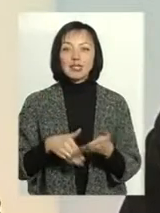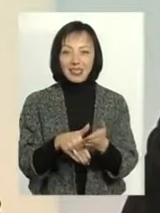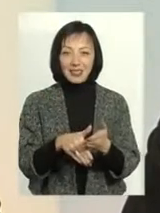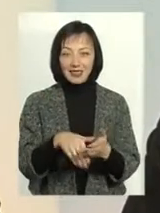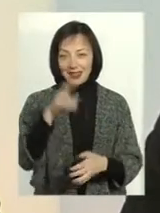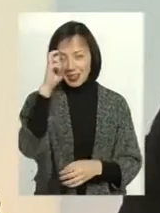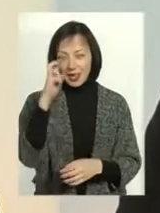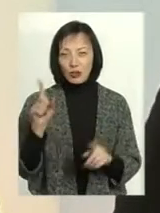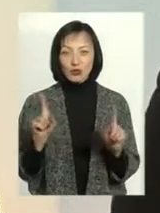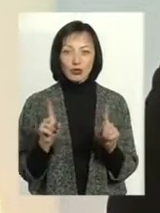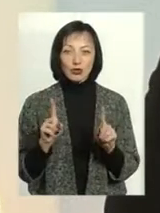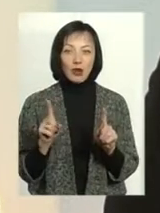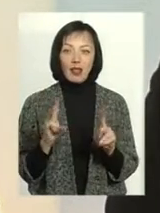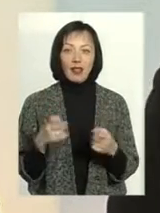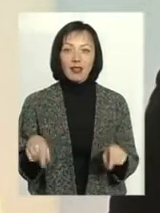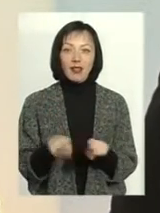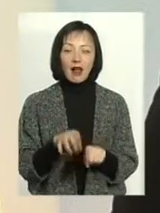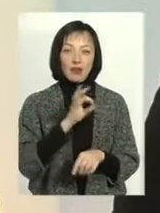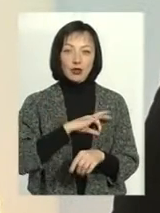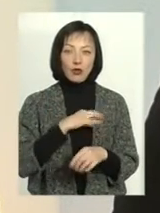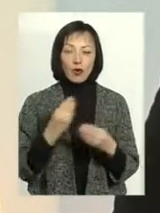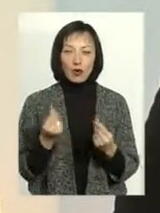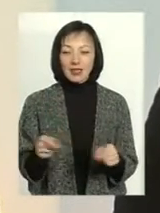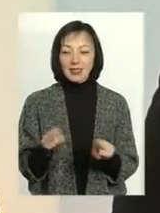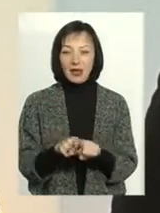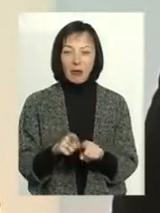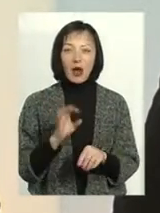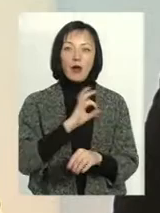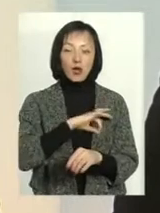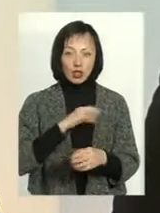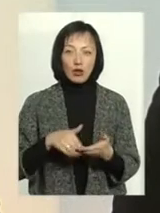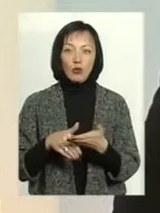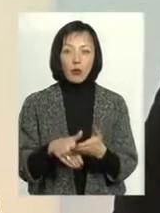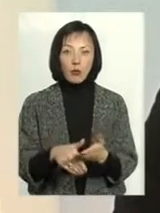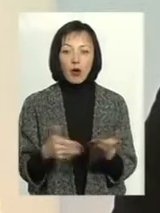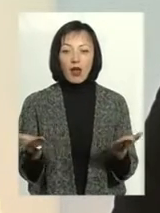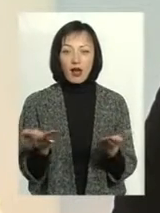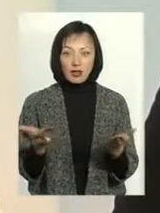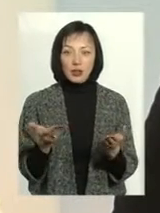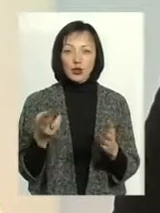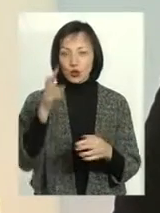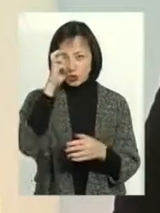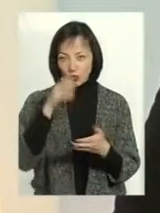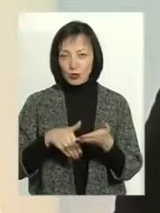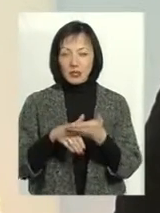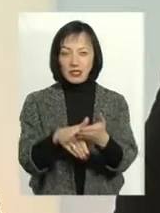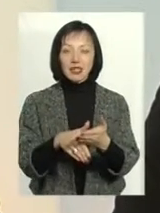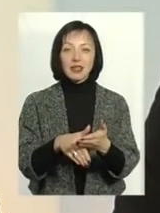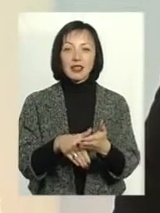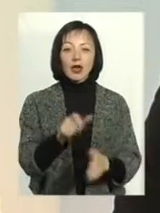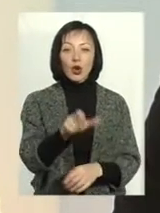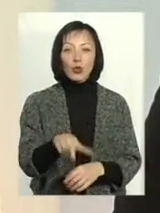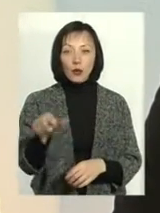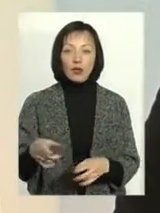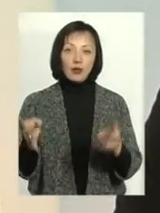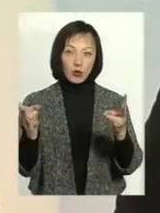вони не так використовують гроші. Так само десь і правова допомога – це в якійсь мірі субсидія держави тим людям, які